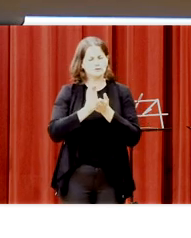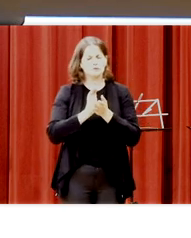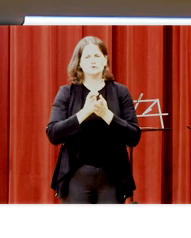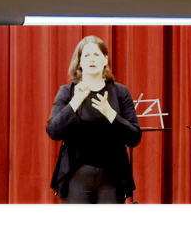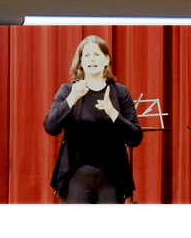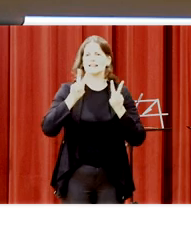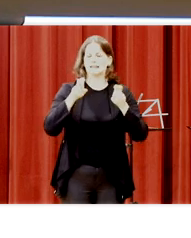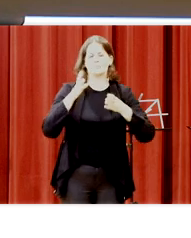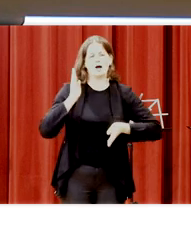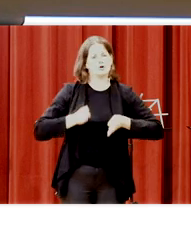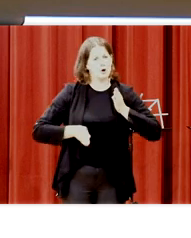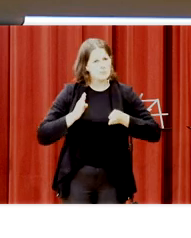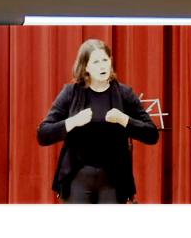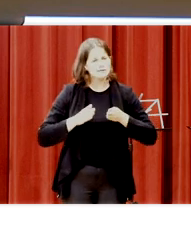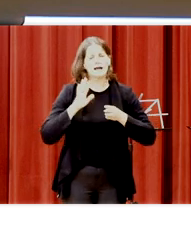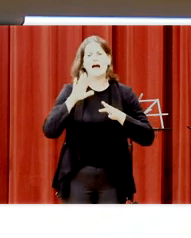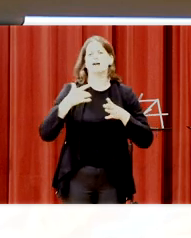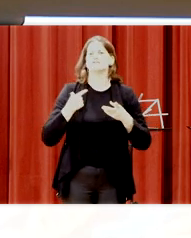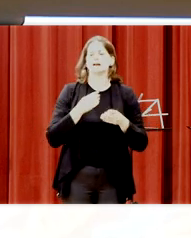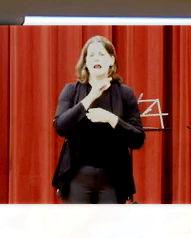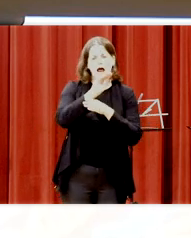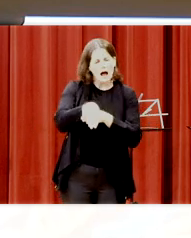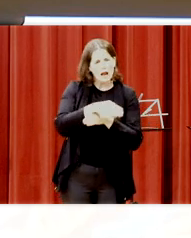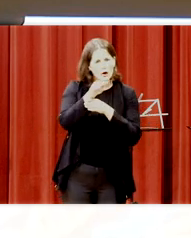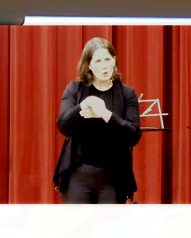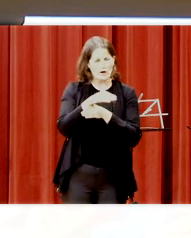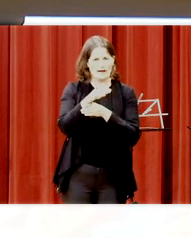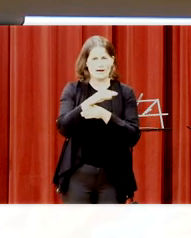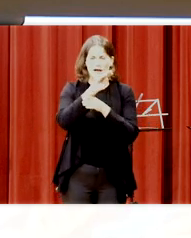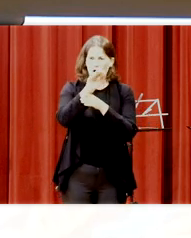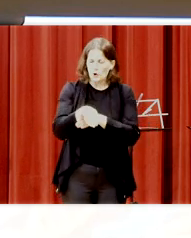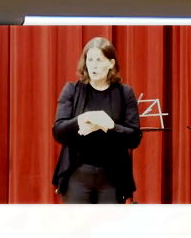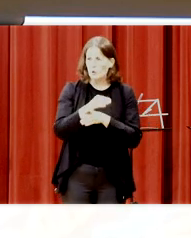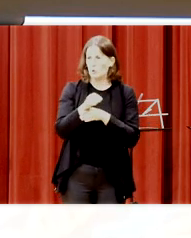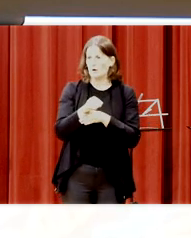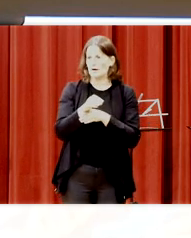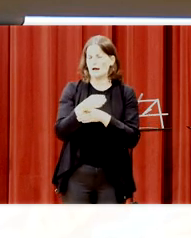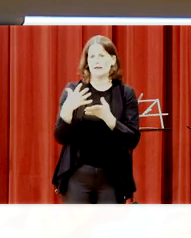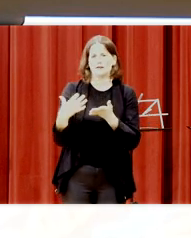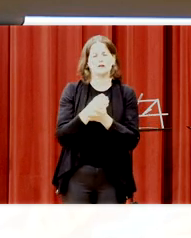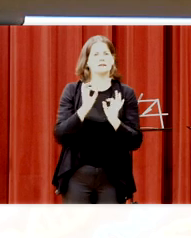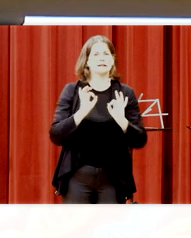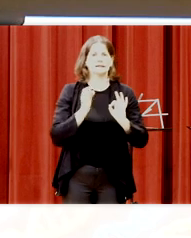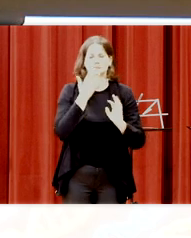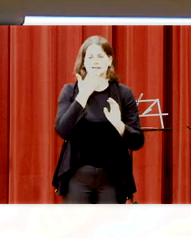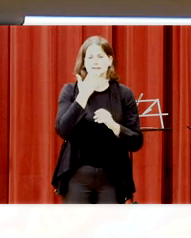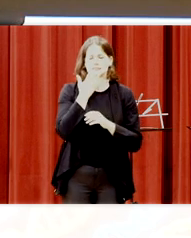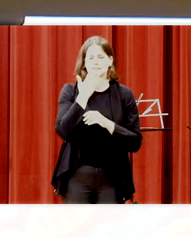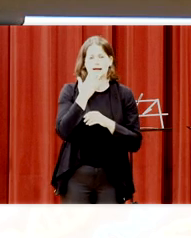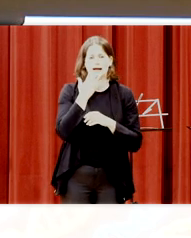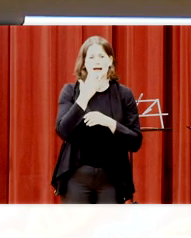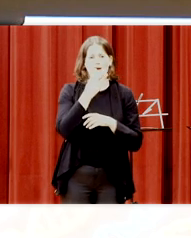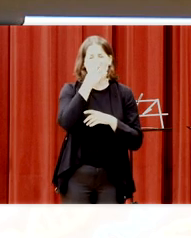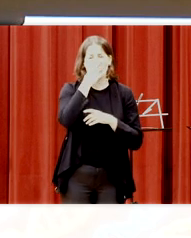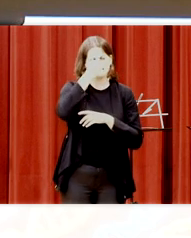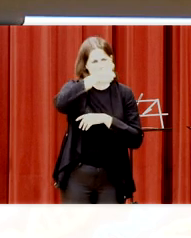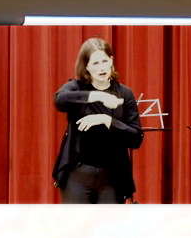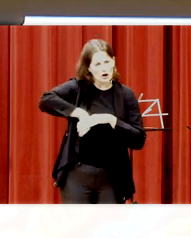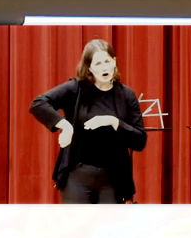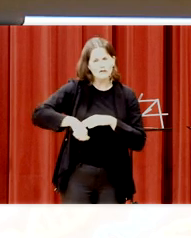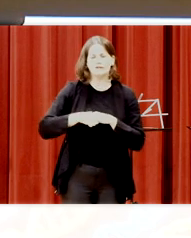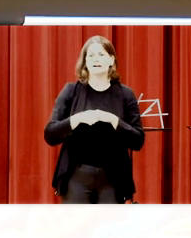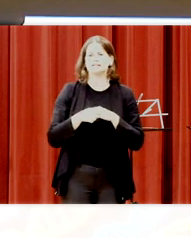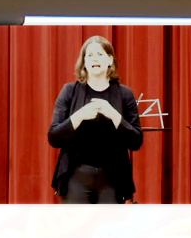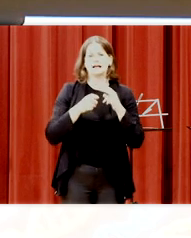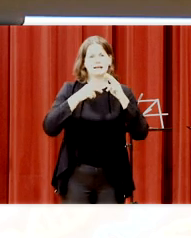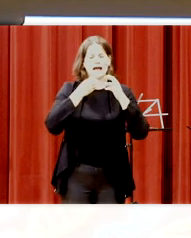els quiròfans, tot el que és l'analítica de dades, no? Agafar totes les dades radiològiques, totes les dades d'un pacient, analitzar-les